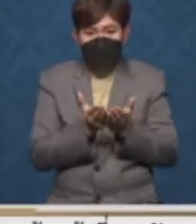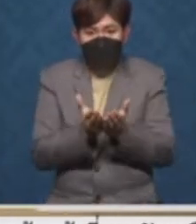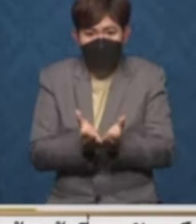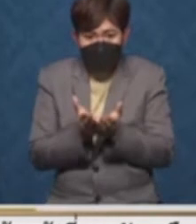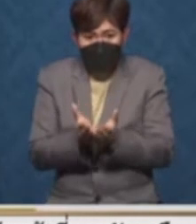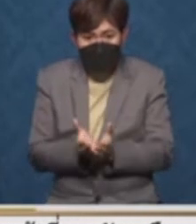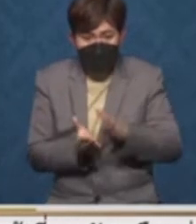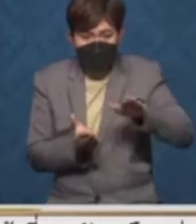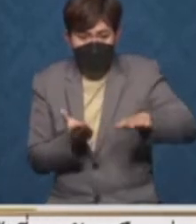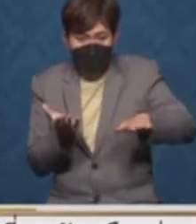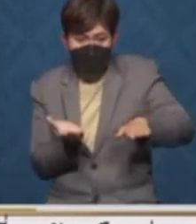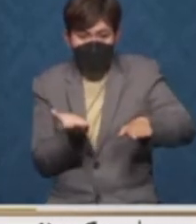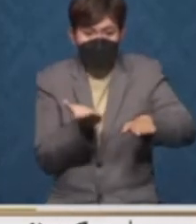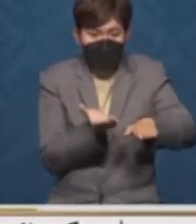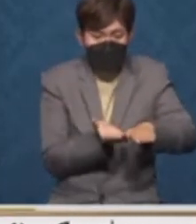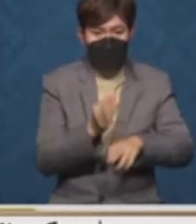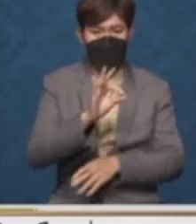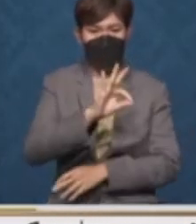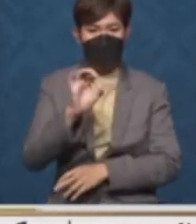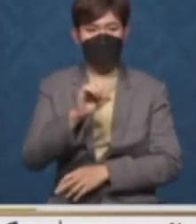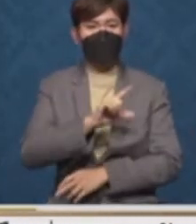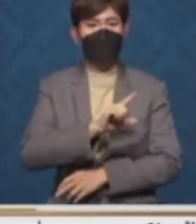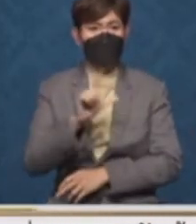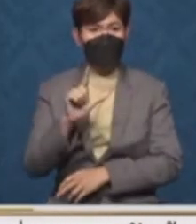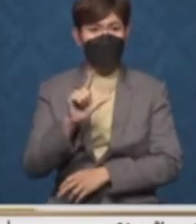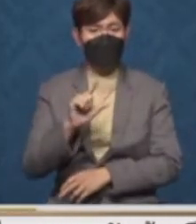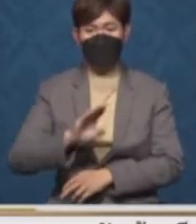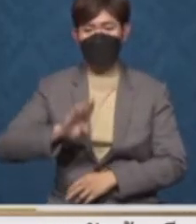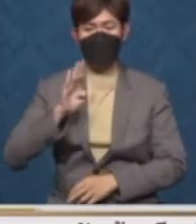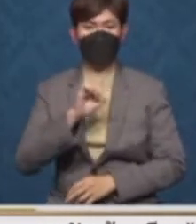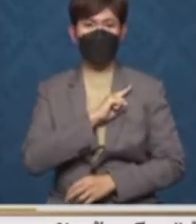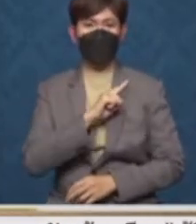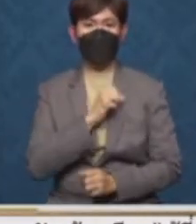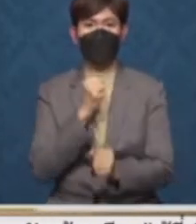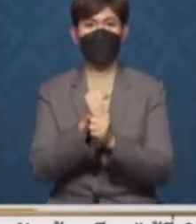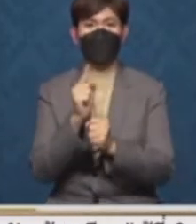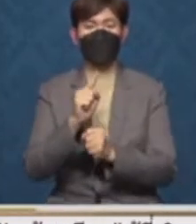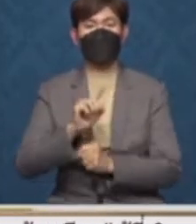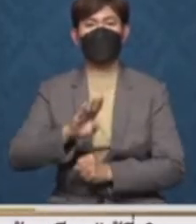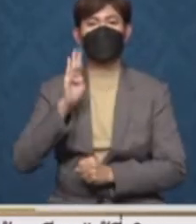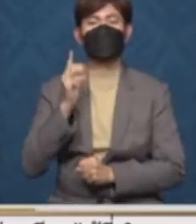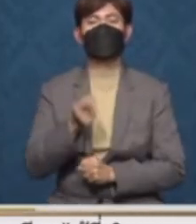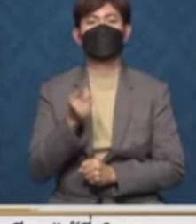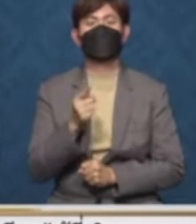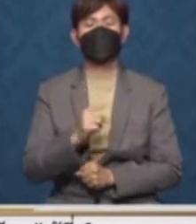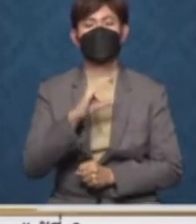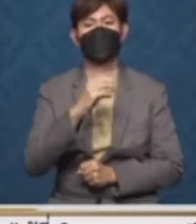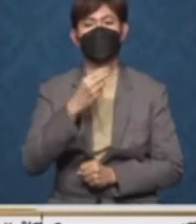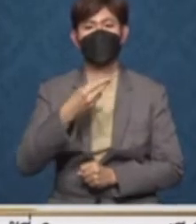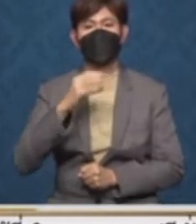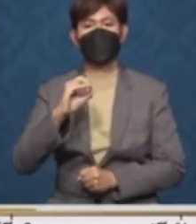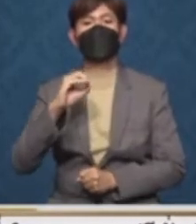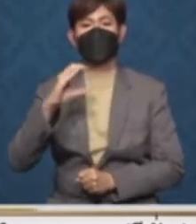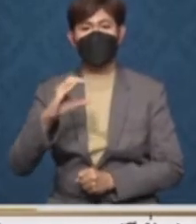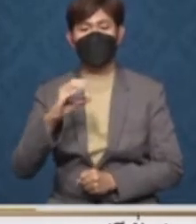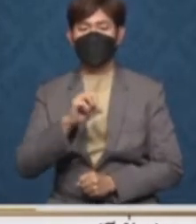900ล้านครับบริษัทที่มาทำครับก็เจ้าเดิมครับ CSOC เนี่ยท่านประธานครับ